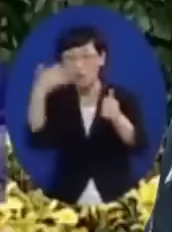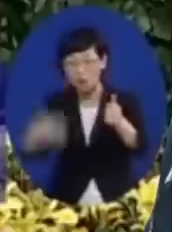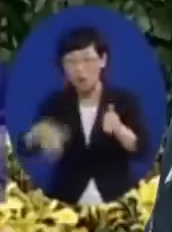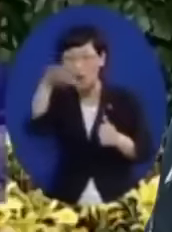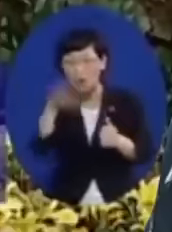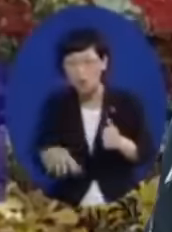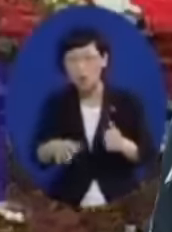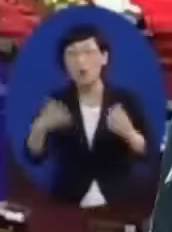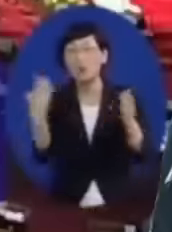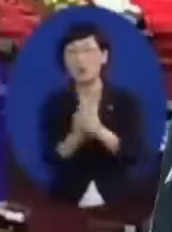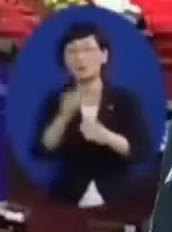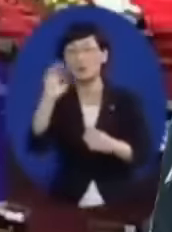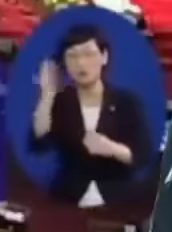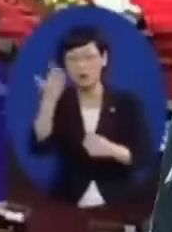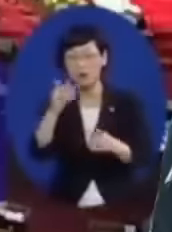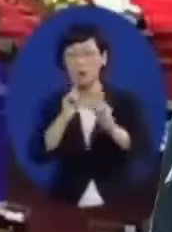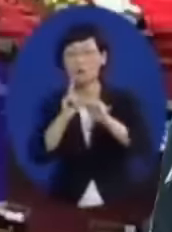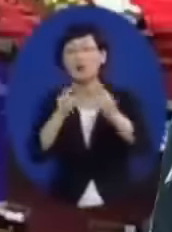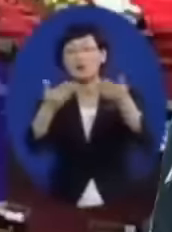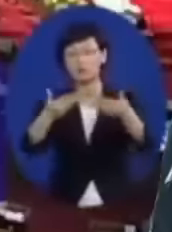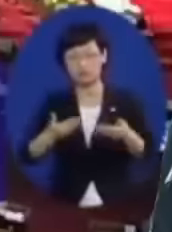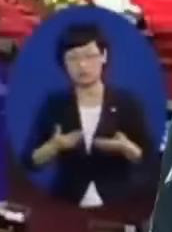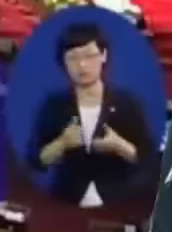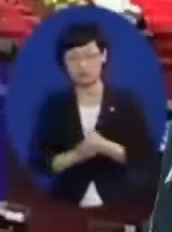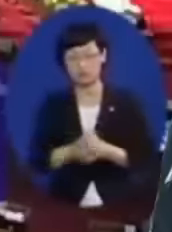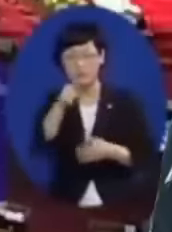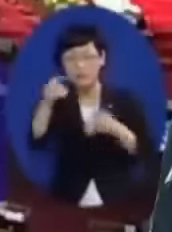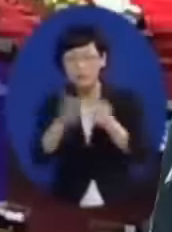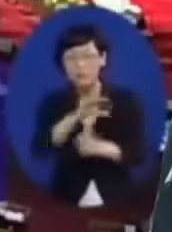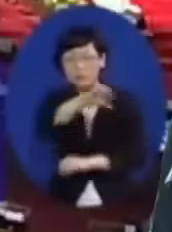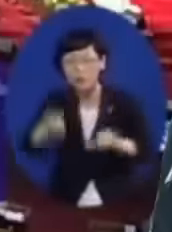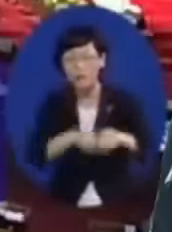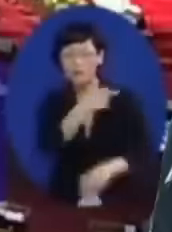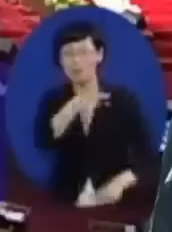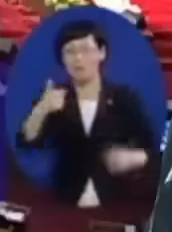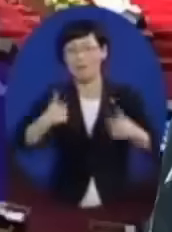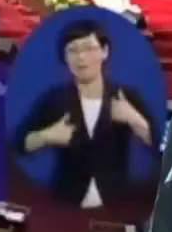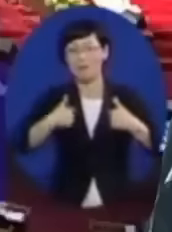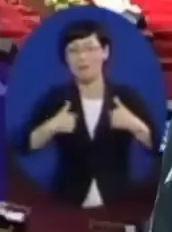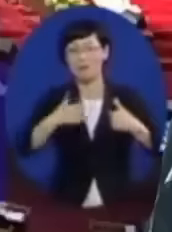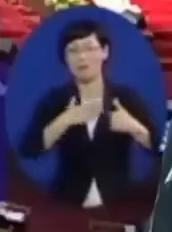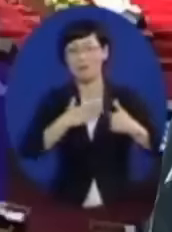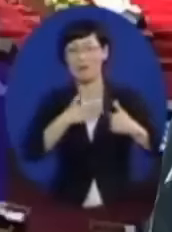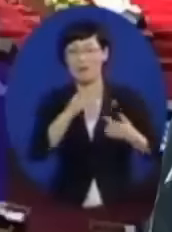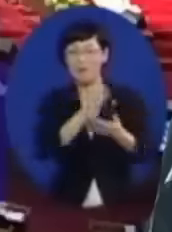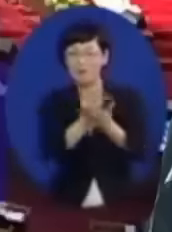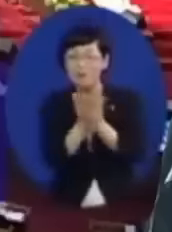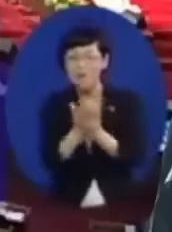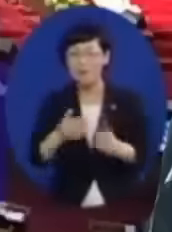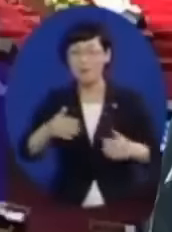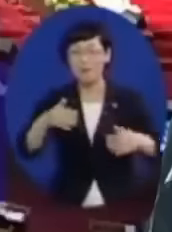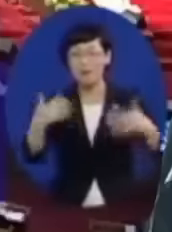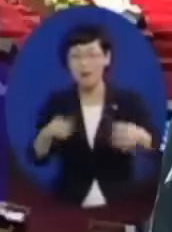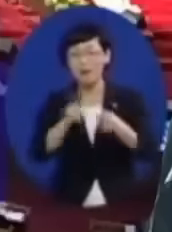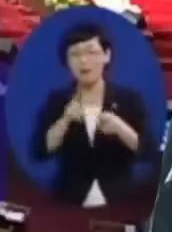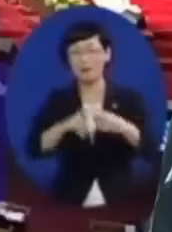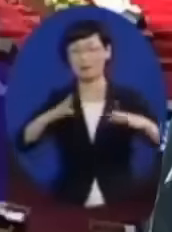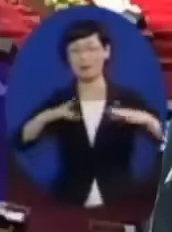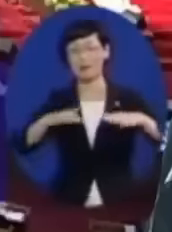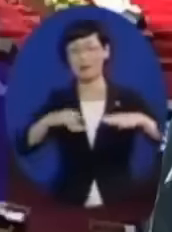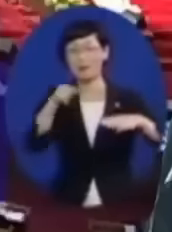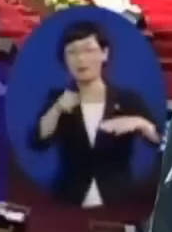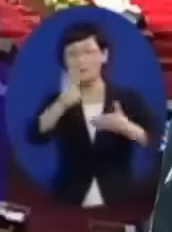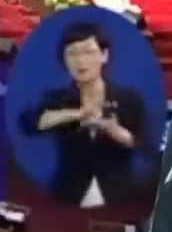온전하여 짐이라 하신지라. 그러므로 도리어 크게 기뻐함으로 나의 여러 약한 것들에 대하여 자랑하리니